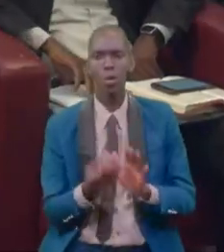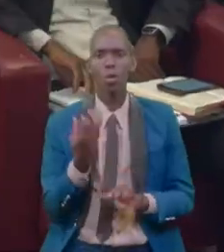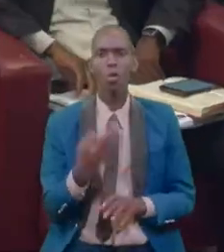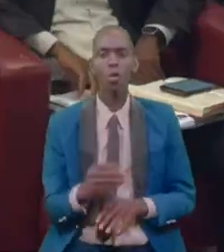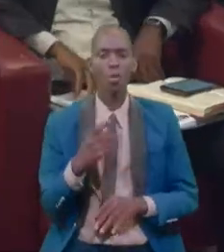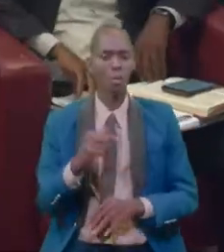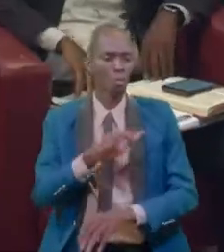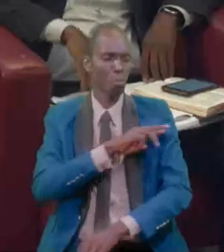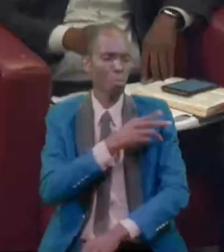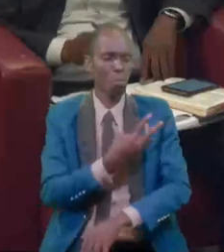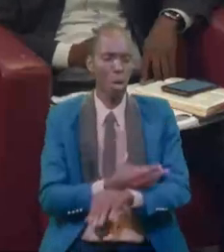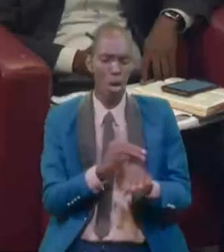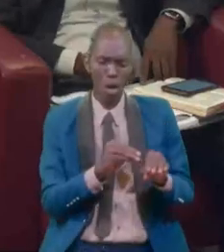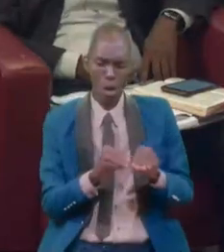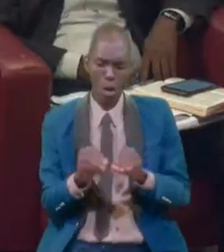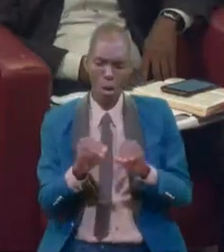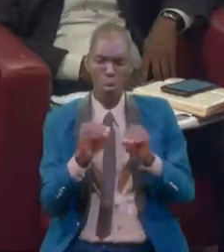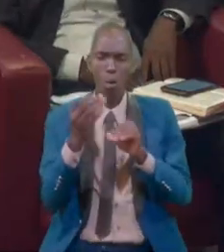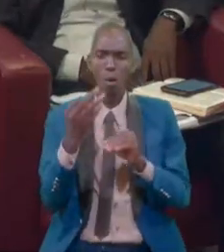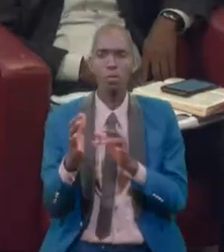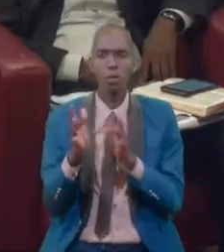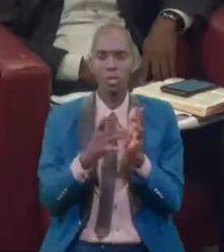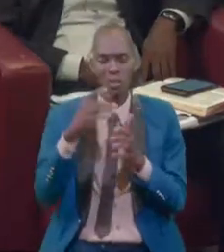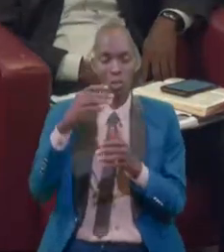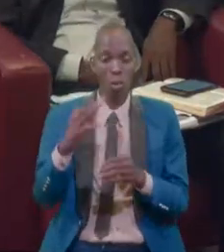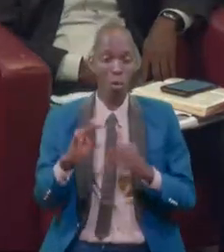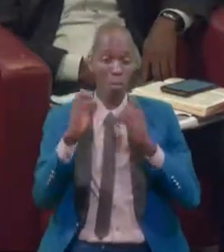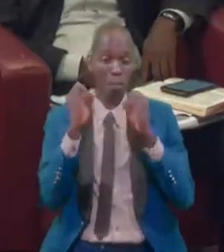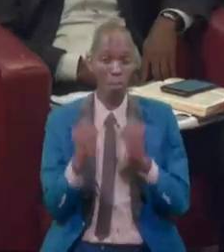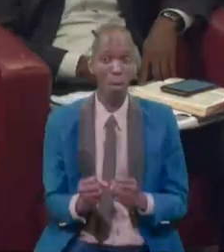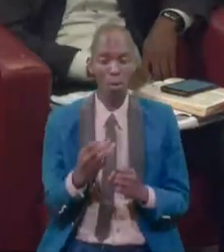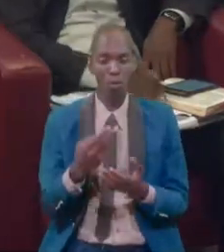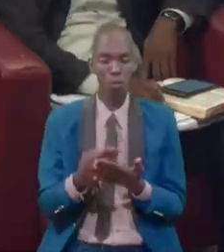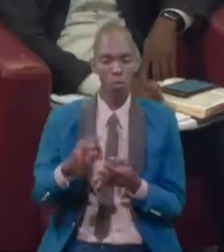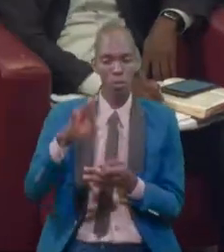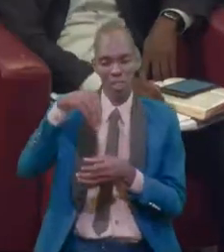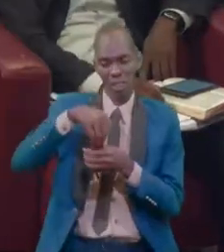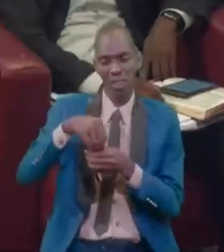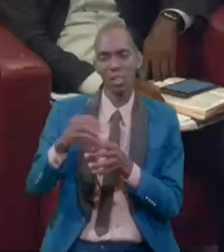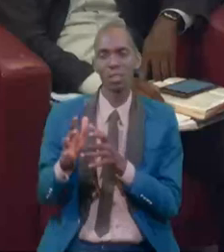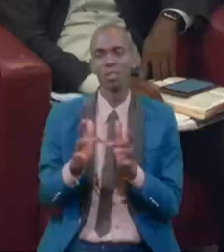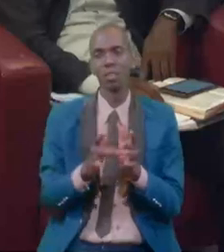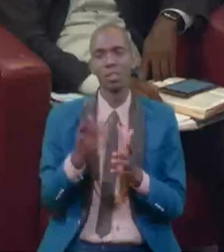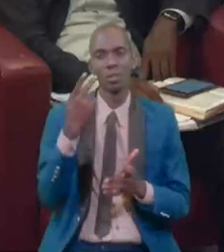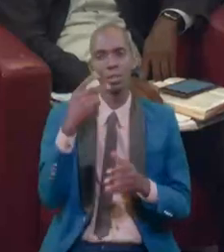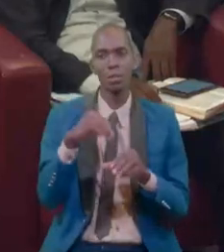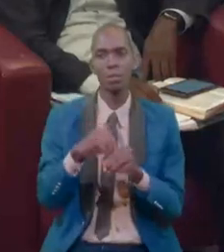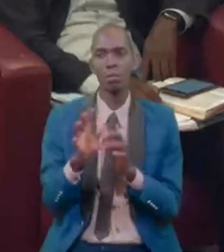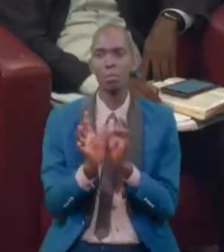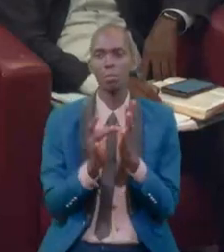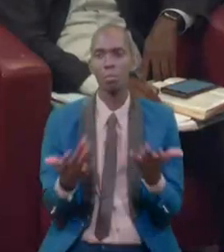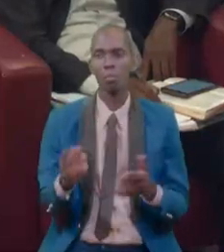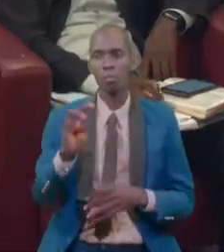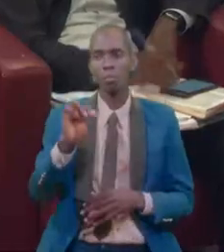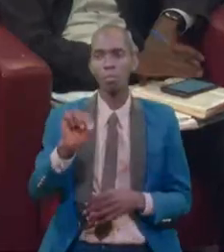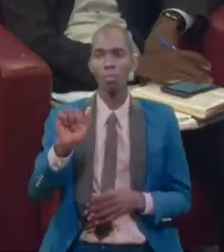démonstration de la toute grande manifestation de la puissance de Dieu dans sa vie. Marc